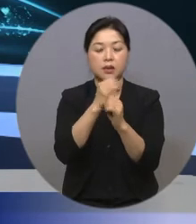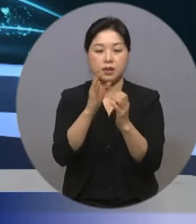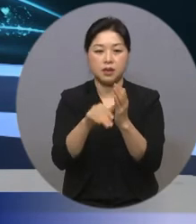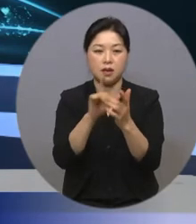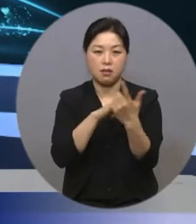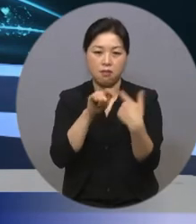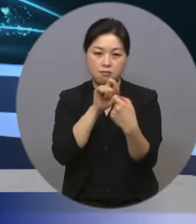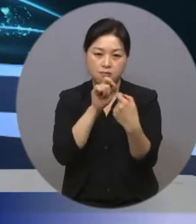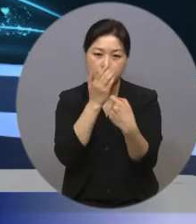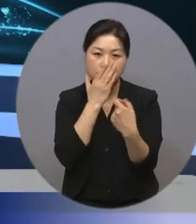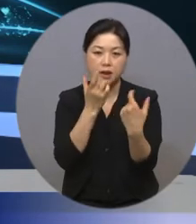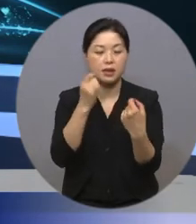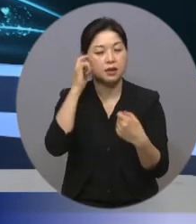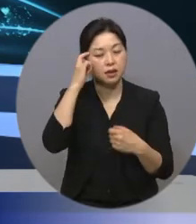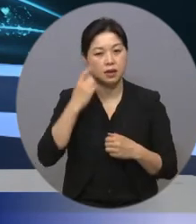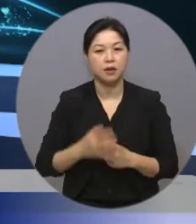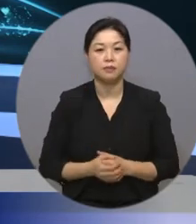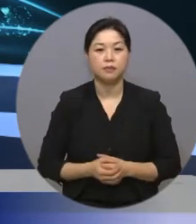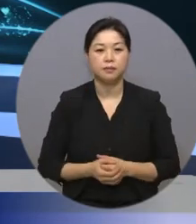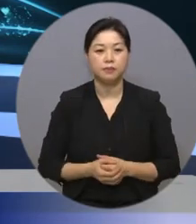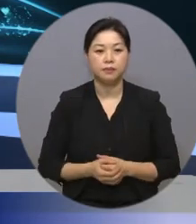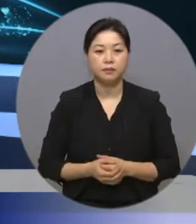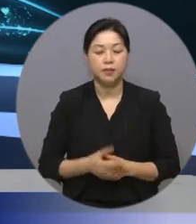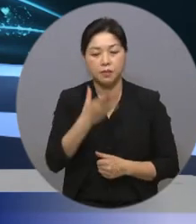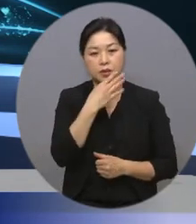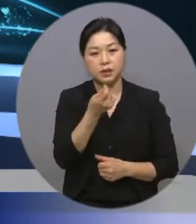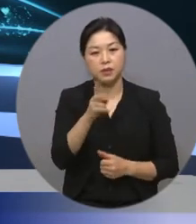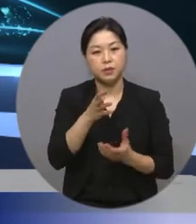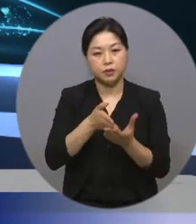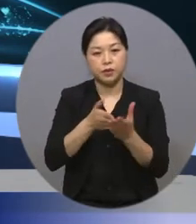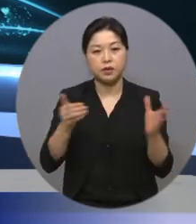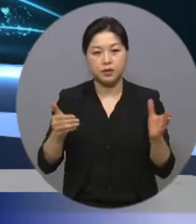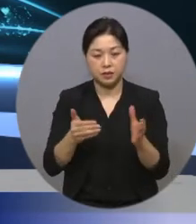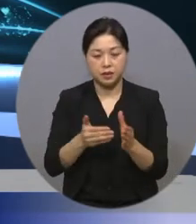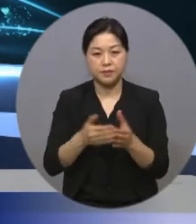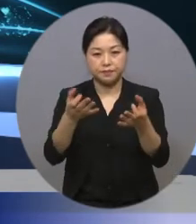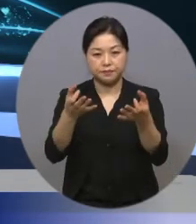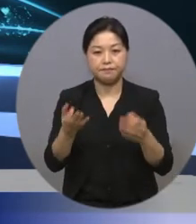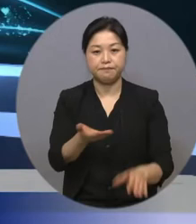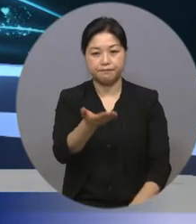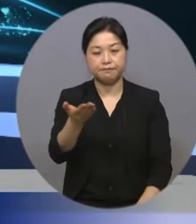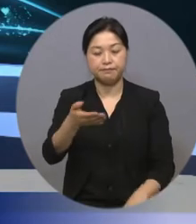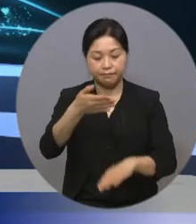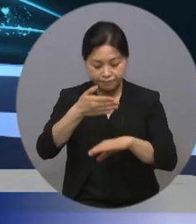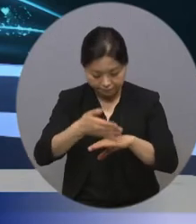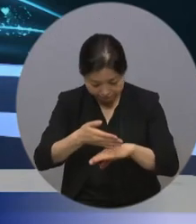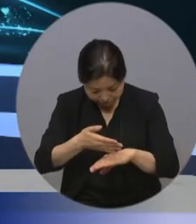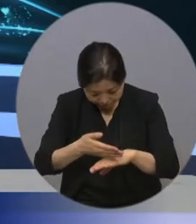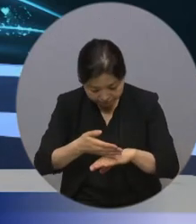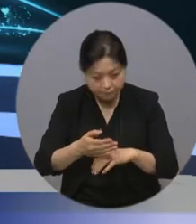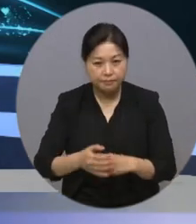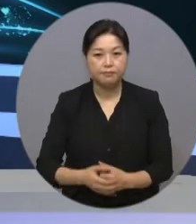더 다가설 수 있을 것입니다. 이상 복지TV 뉴스를 마칩니다. 시청해주신 여러분